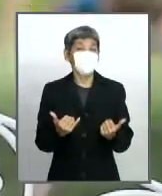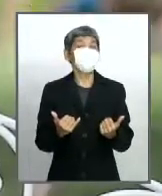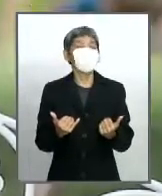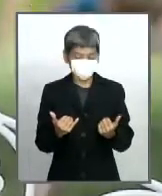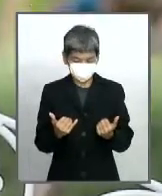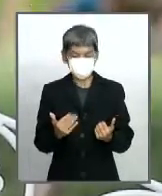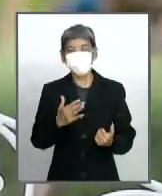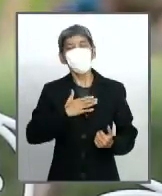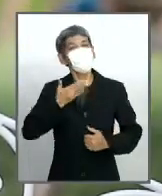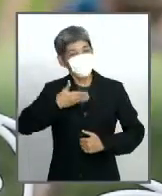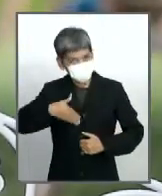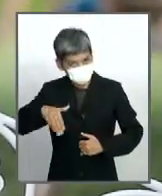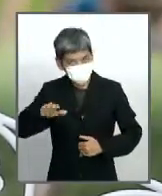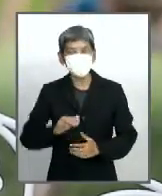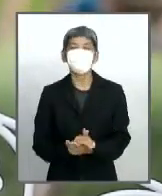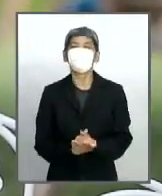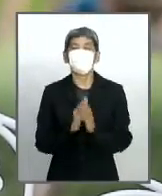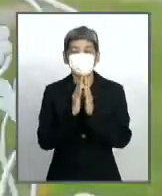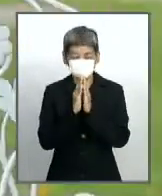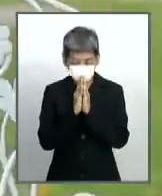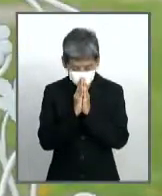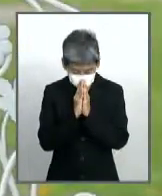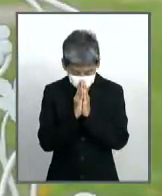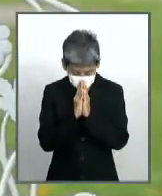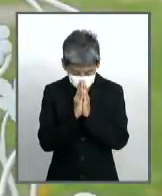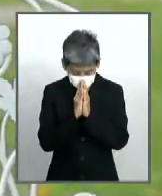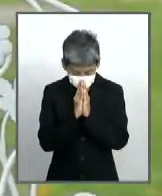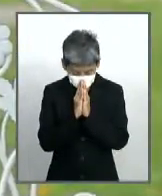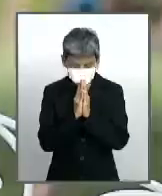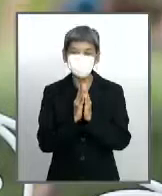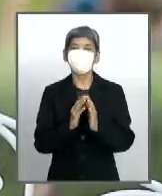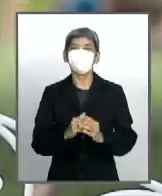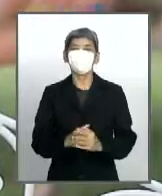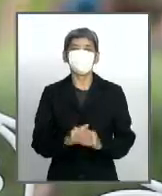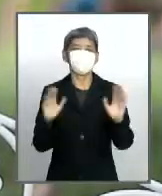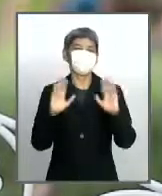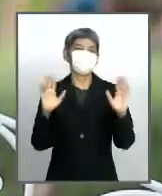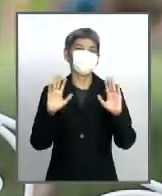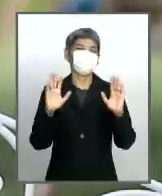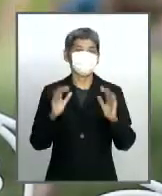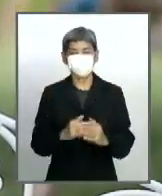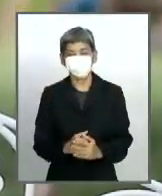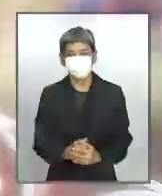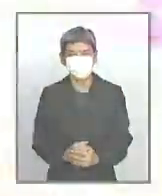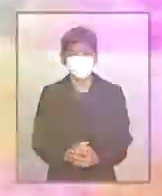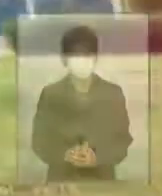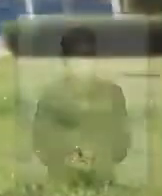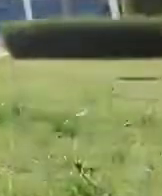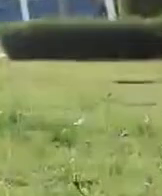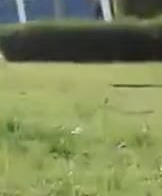สำหรับวันนี้นะคะหมายต้องลาไปก่อนนะคะสวัสดีค่ะบ๊ายบาย